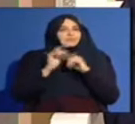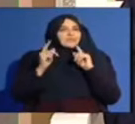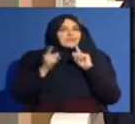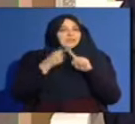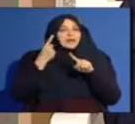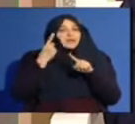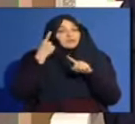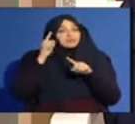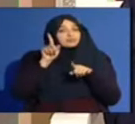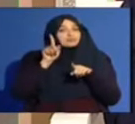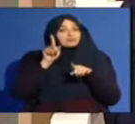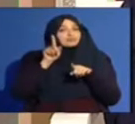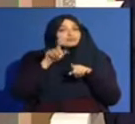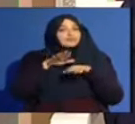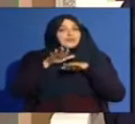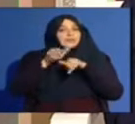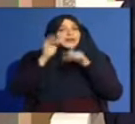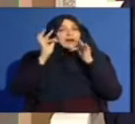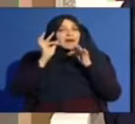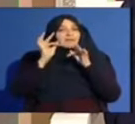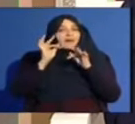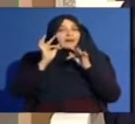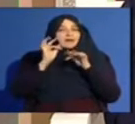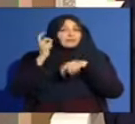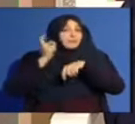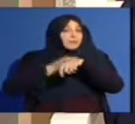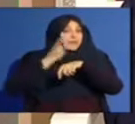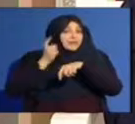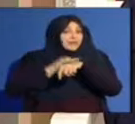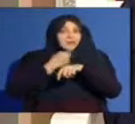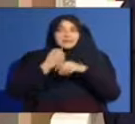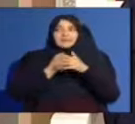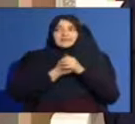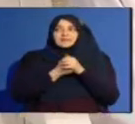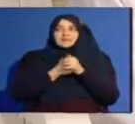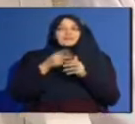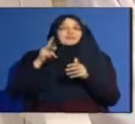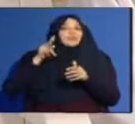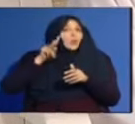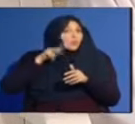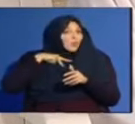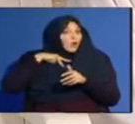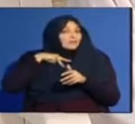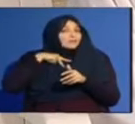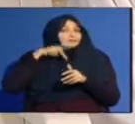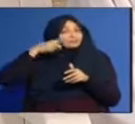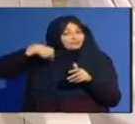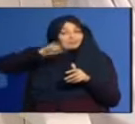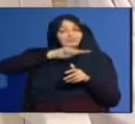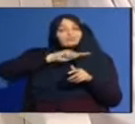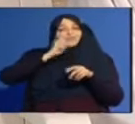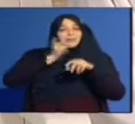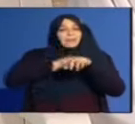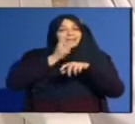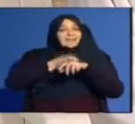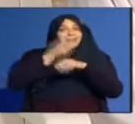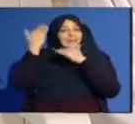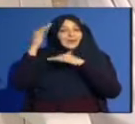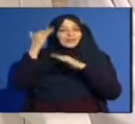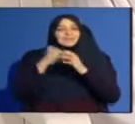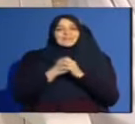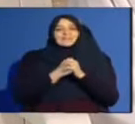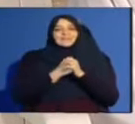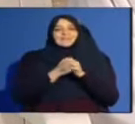سنخصصها لقضايا الجالية التي نعيش مع جاليتنا في الخارج. نعم، نعيش مع جاليتنا في الخارج، وهو ملف